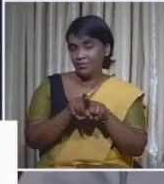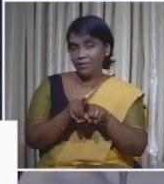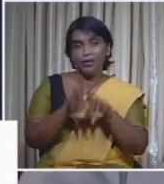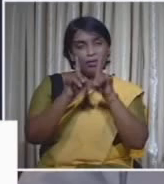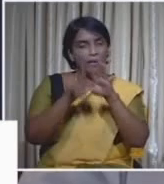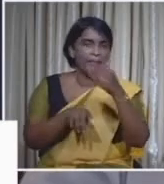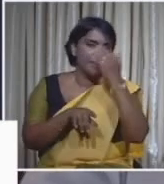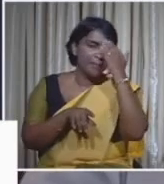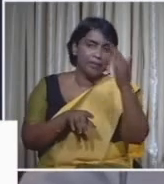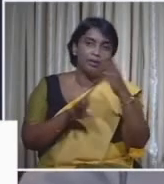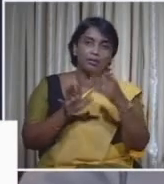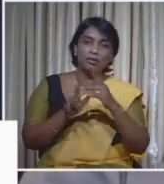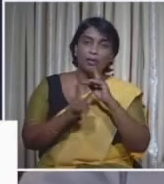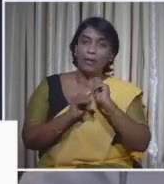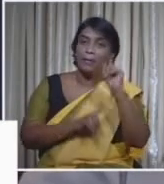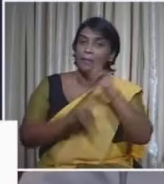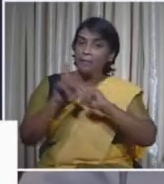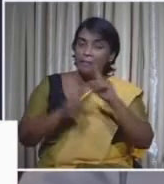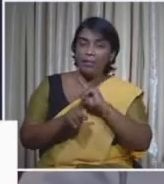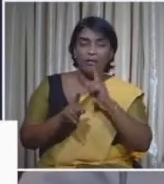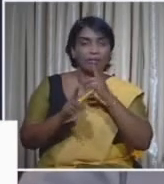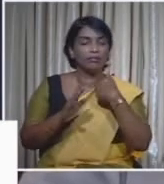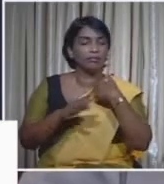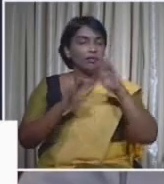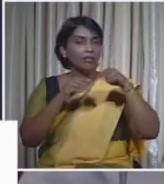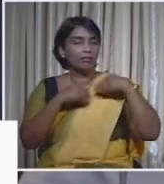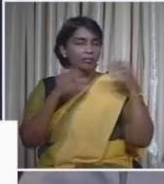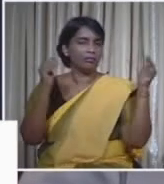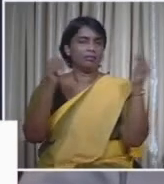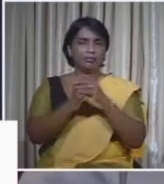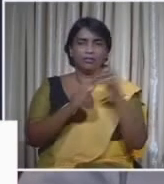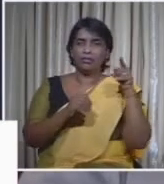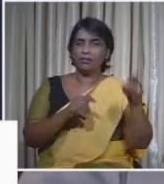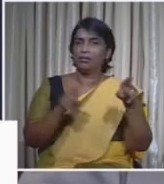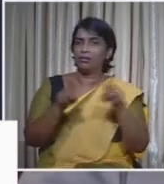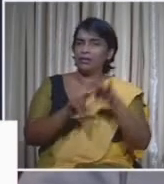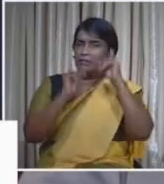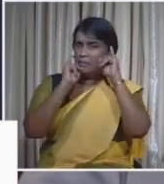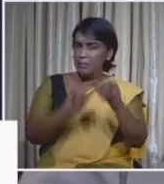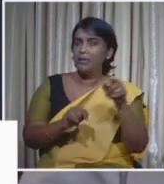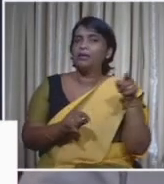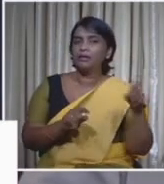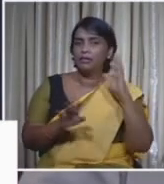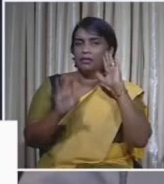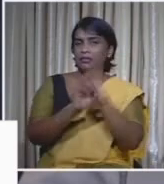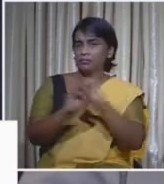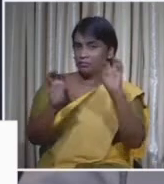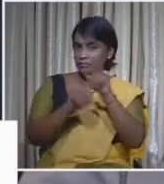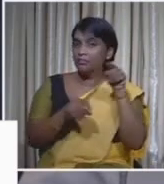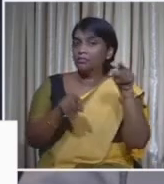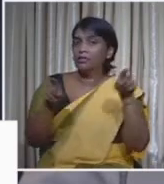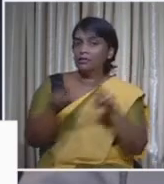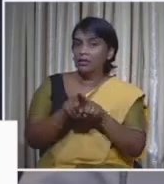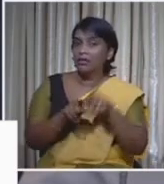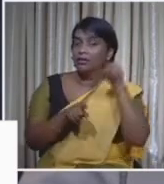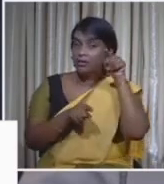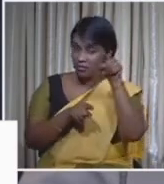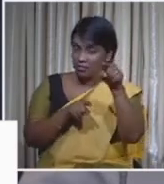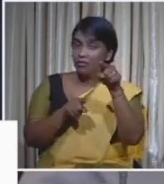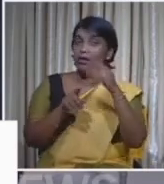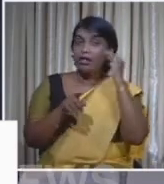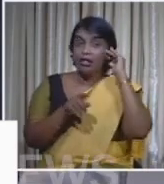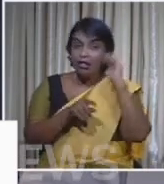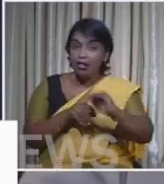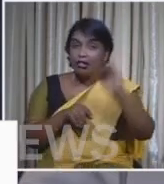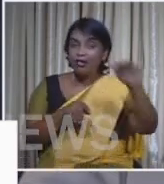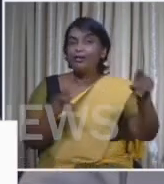කරුණාකර මේ උත්තරීතර සභාවේ වරප්‍රසාද වලට මුවා වී මෙවැනි අශීලාචාර ප්‍රකාශ කිරීම තුළින් ඔබතුමාගේම